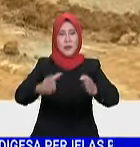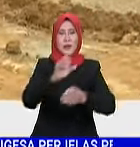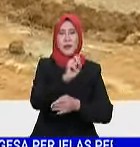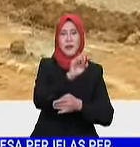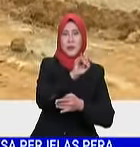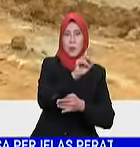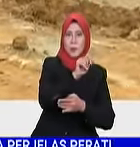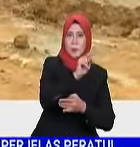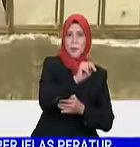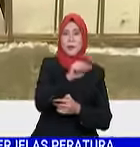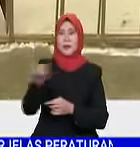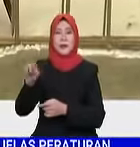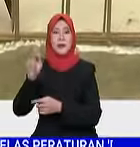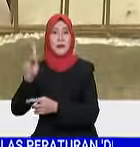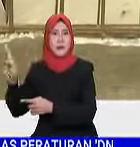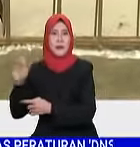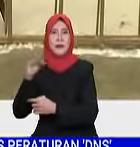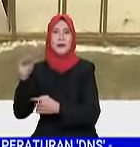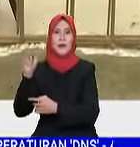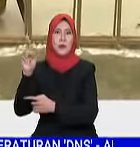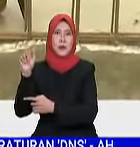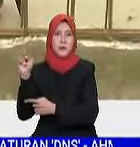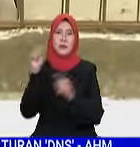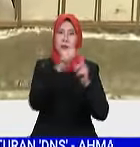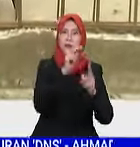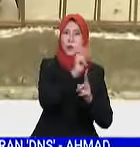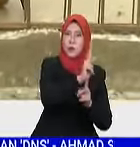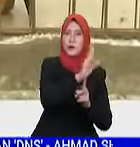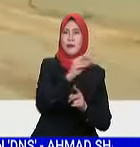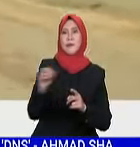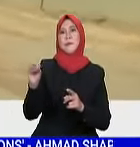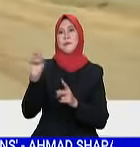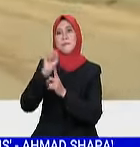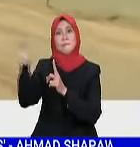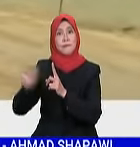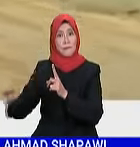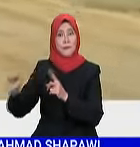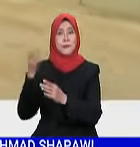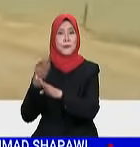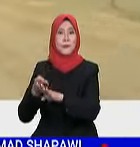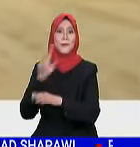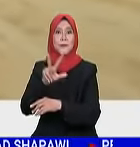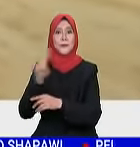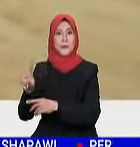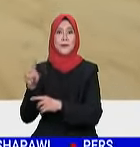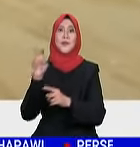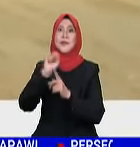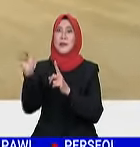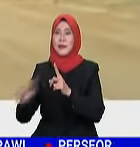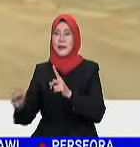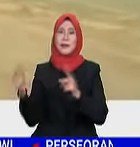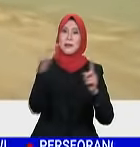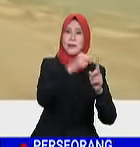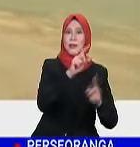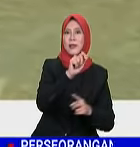ke Kota Kinabalu, Tuaran ke Kudat, Ranau ke Batu 32 Sandakan dan Batu 32 Sandakan ke